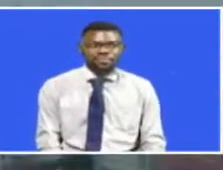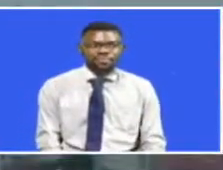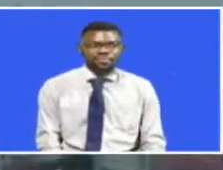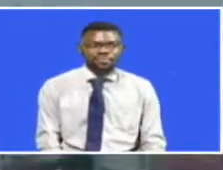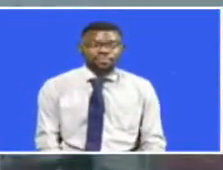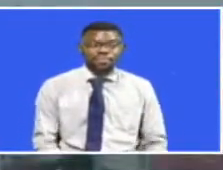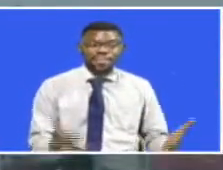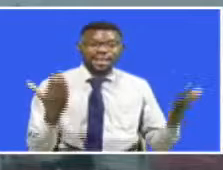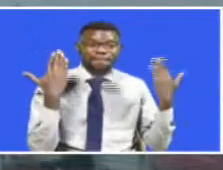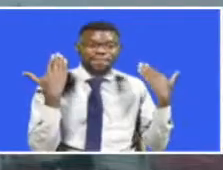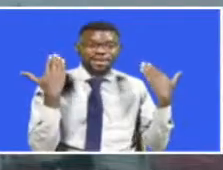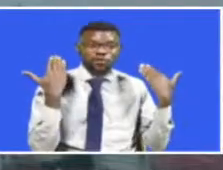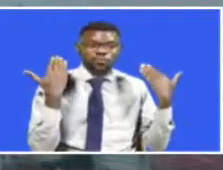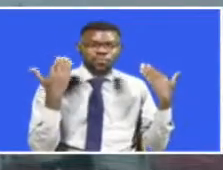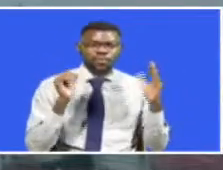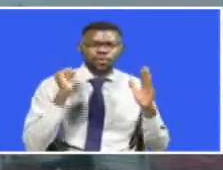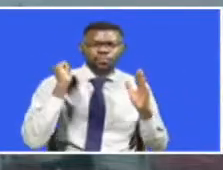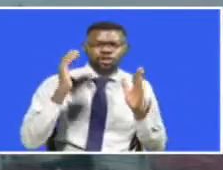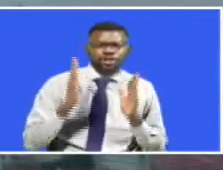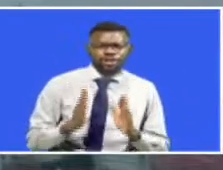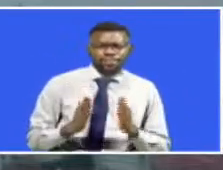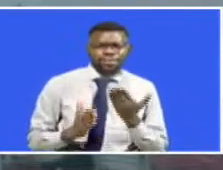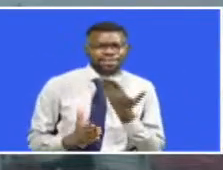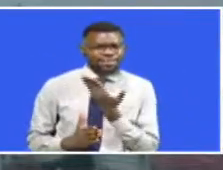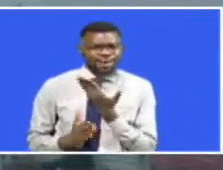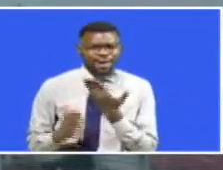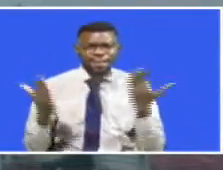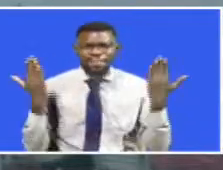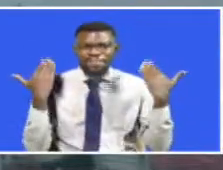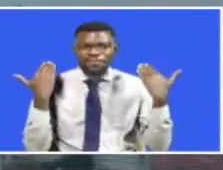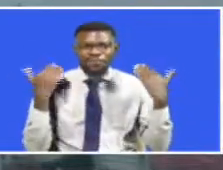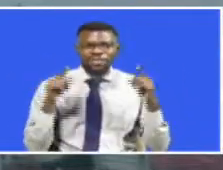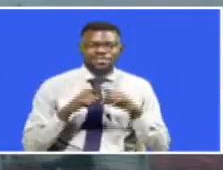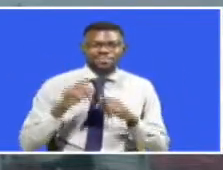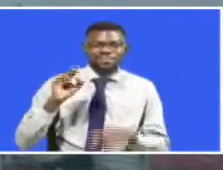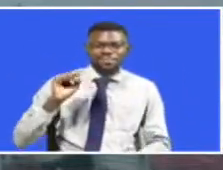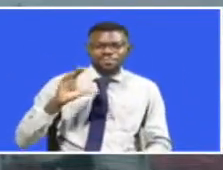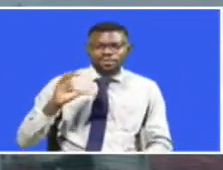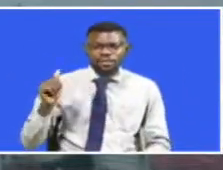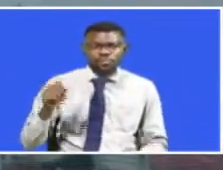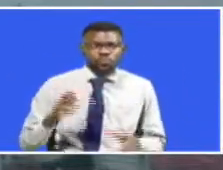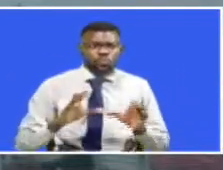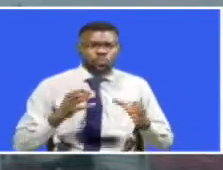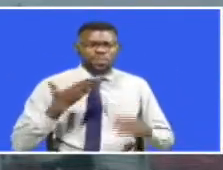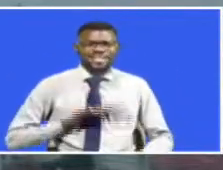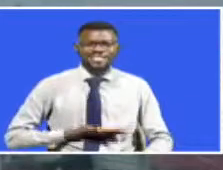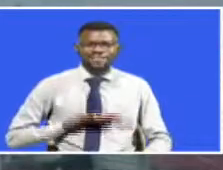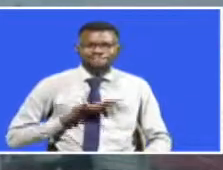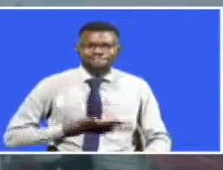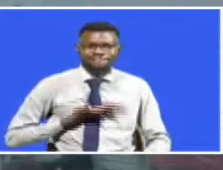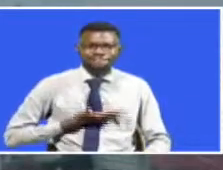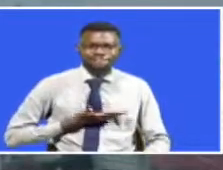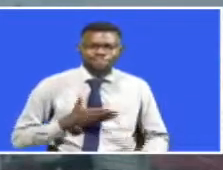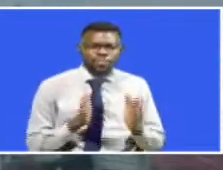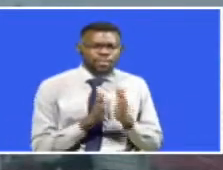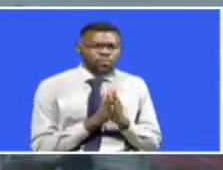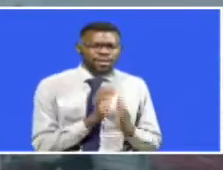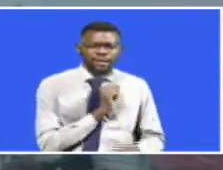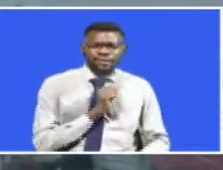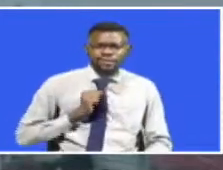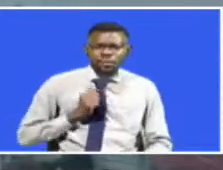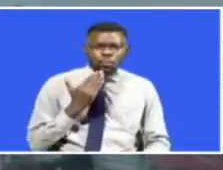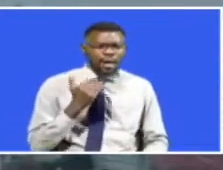Tuelekee Meru ambapo baadhi ya wanasiasa kutoka kaunti hiyo akiwemo wakilishi wa wadi wameelezea kugathabishwa na bunge la seneti